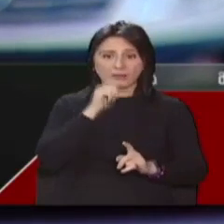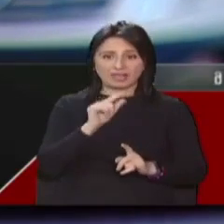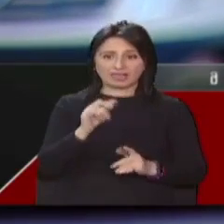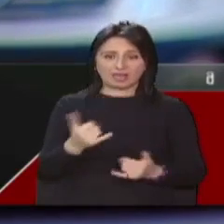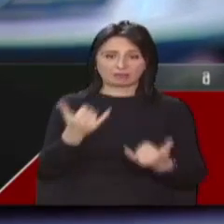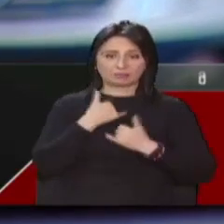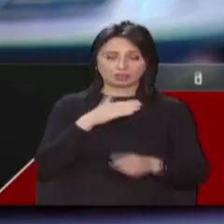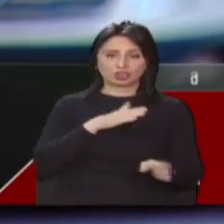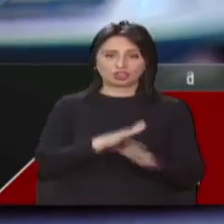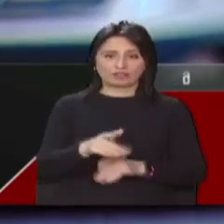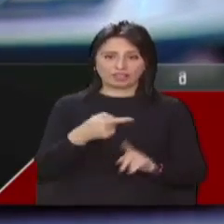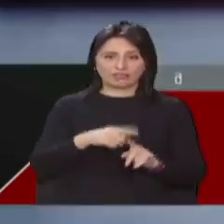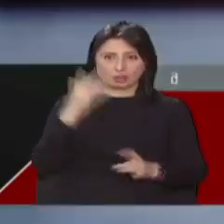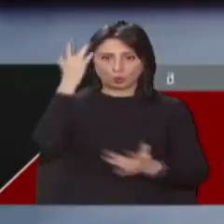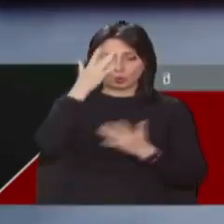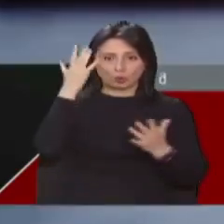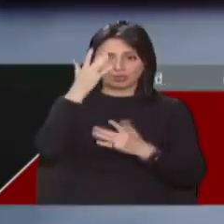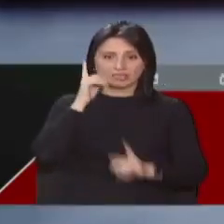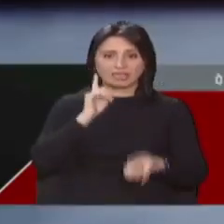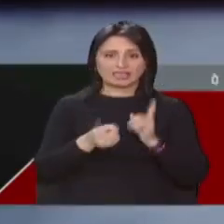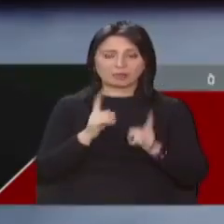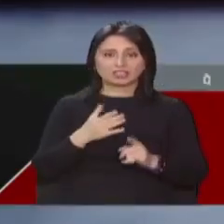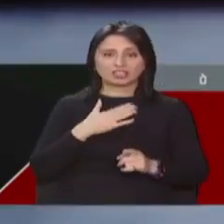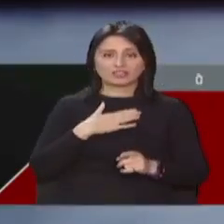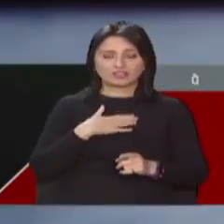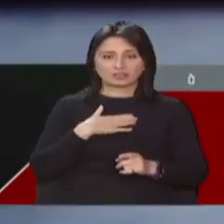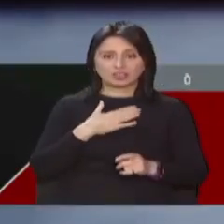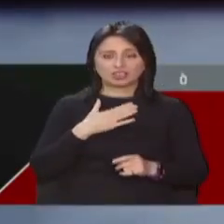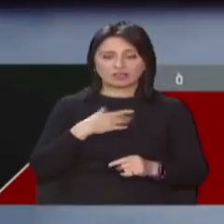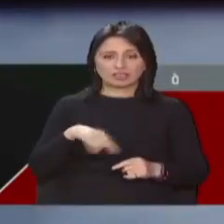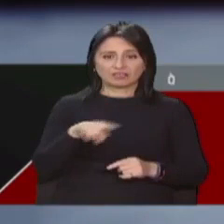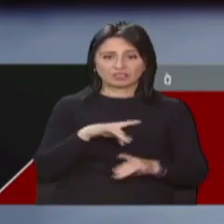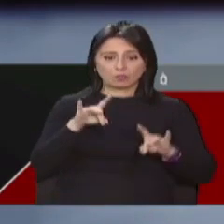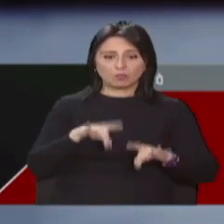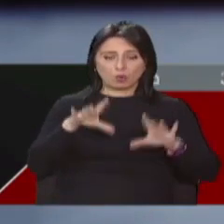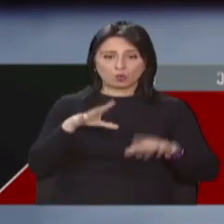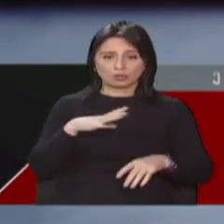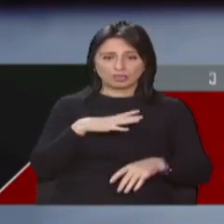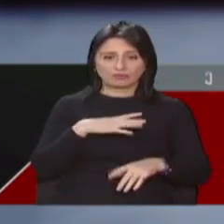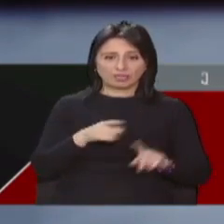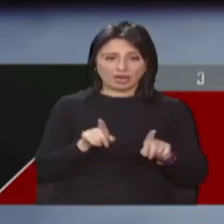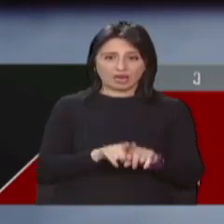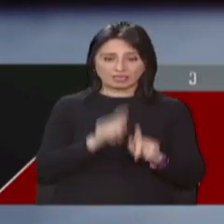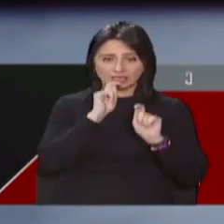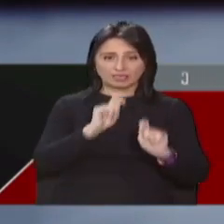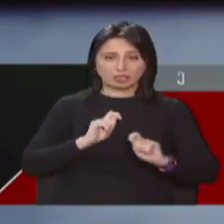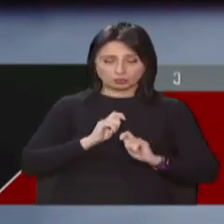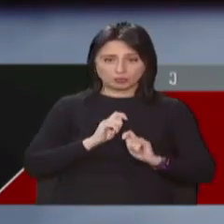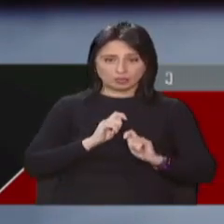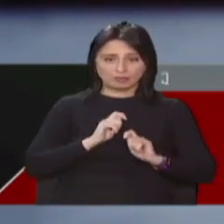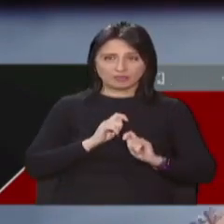თეა შეგვისრულა ეს ოცნება. ნამდვილად ჩვენთვის მოულოდნელი იყო ასეთი საჩქარი